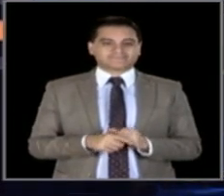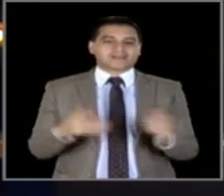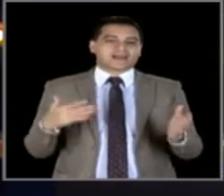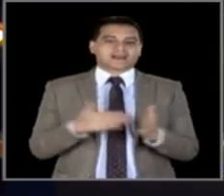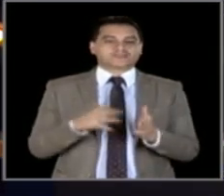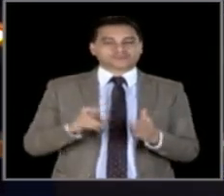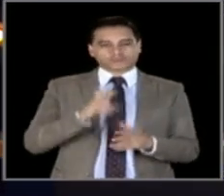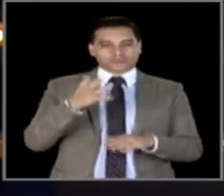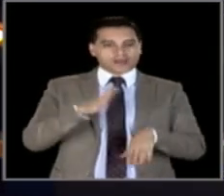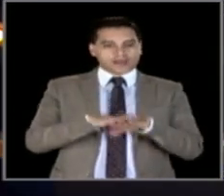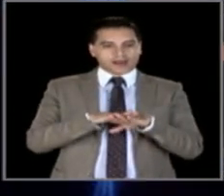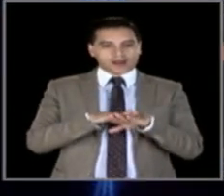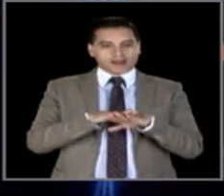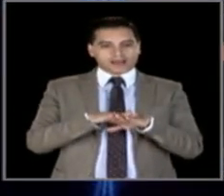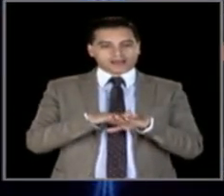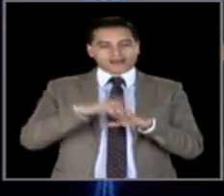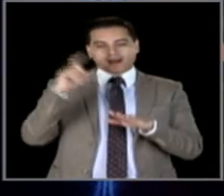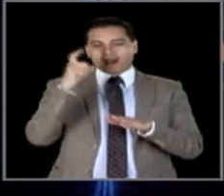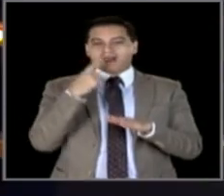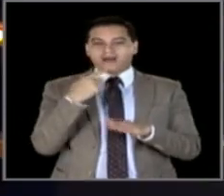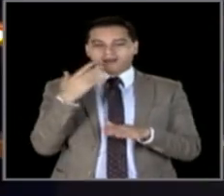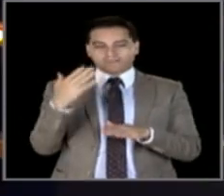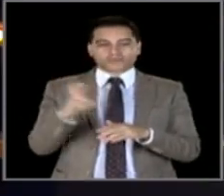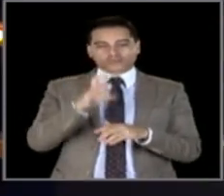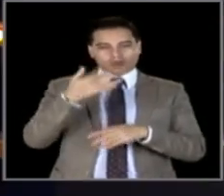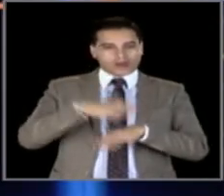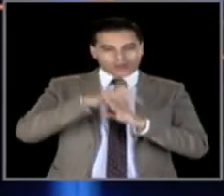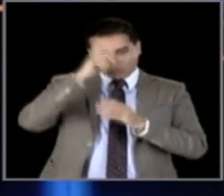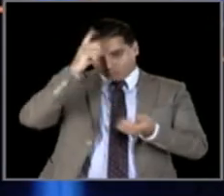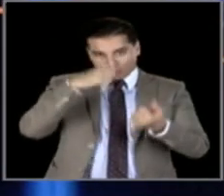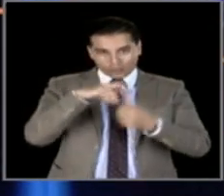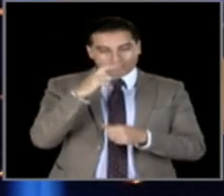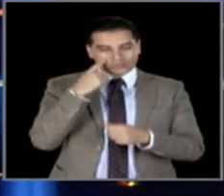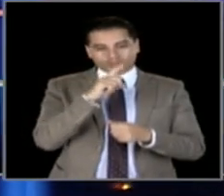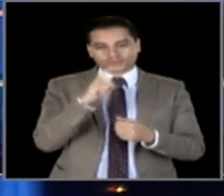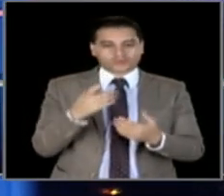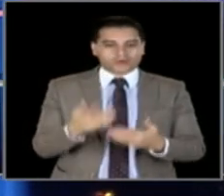سؤال في الفقرة: الهلال. علوم والسؤال هو: